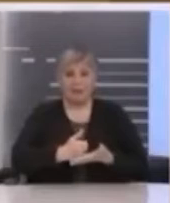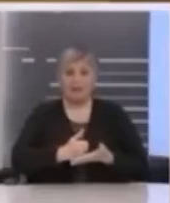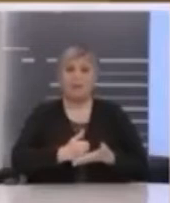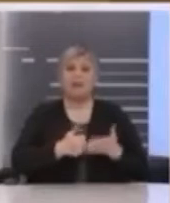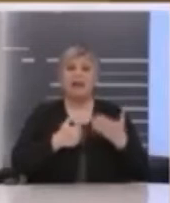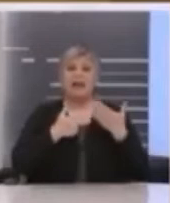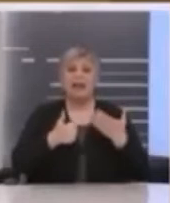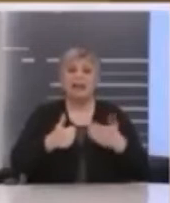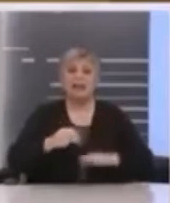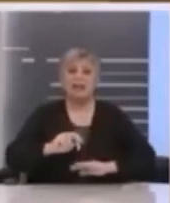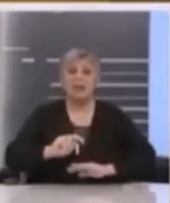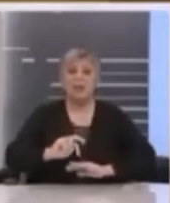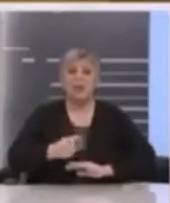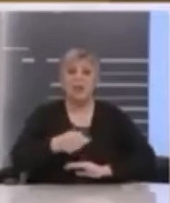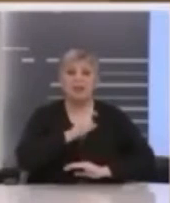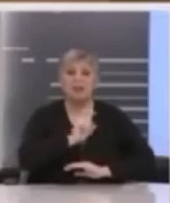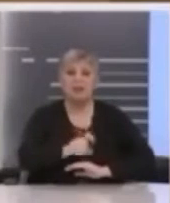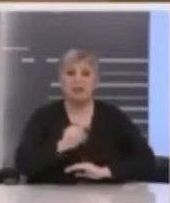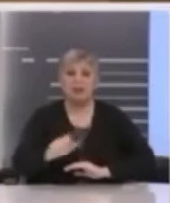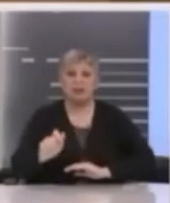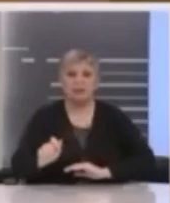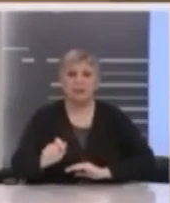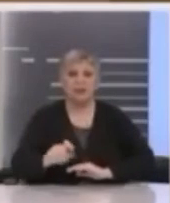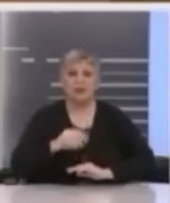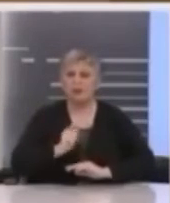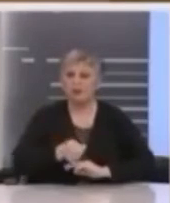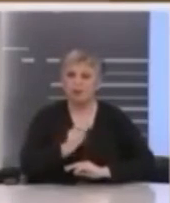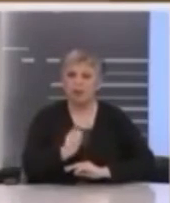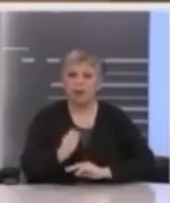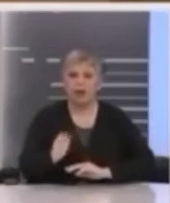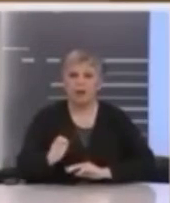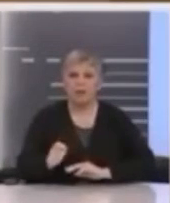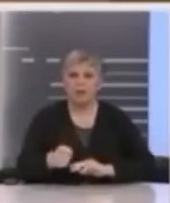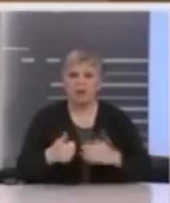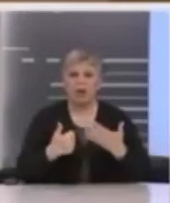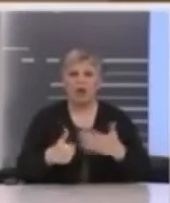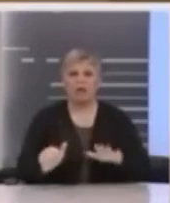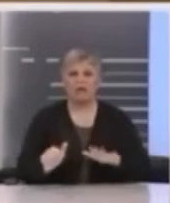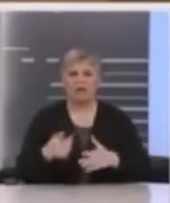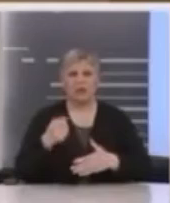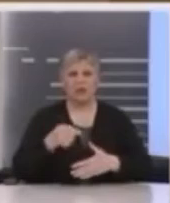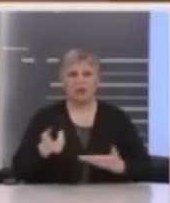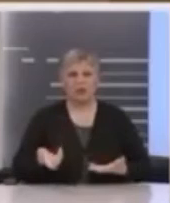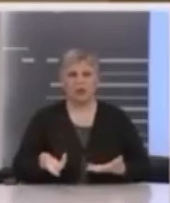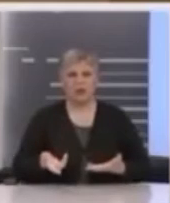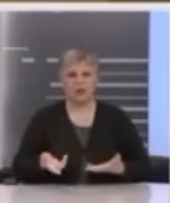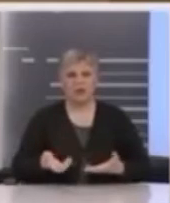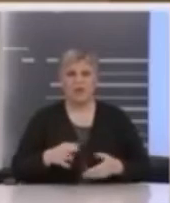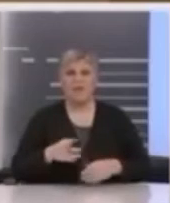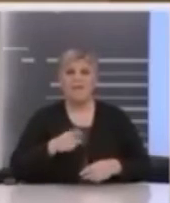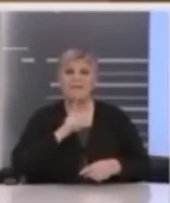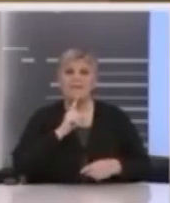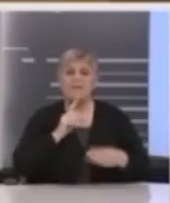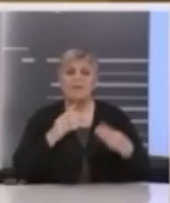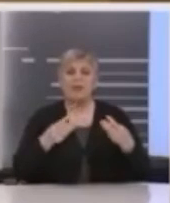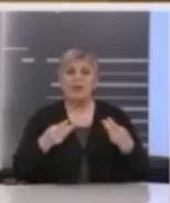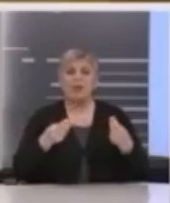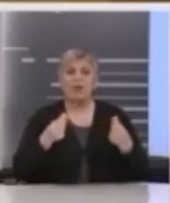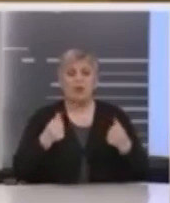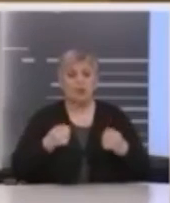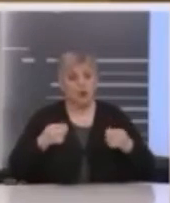τα αφαιρέσει. Δεν τα ζητούσαν οι εταίροι. Και το ίδιο γίνεται τώρα σε χαμηλότερο